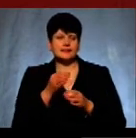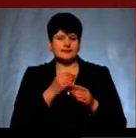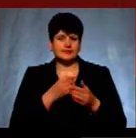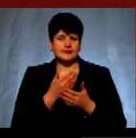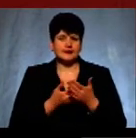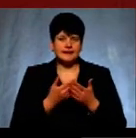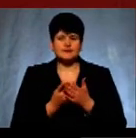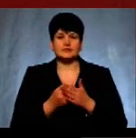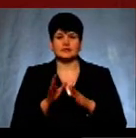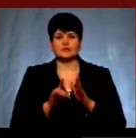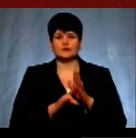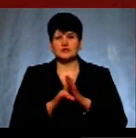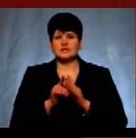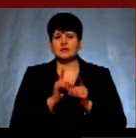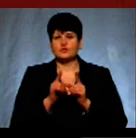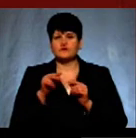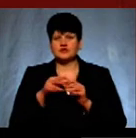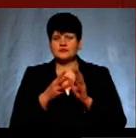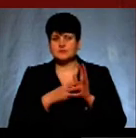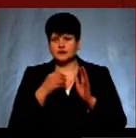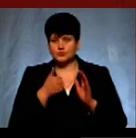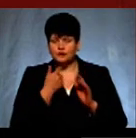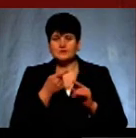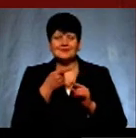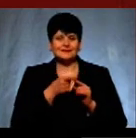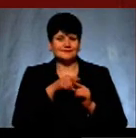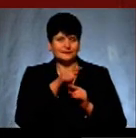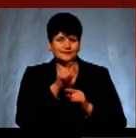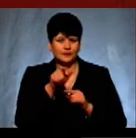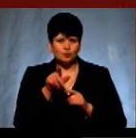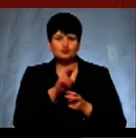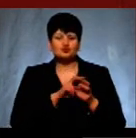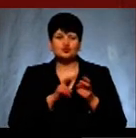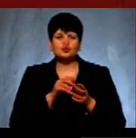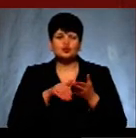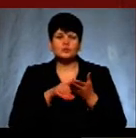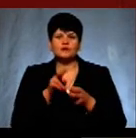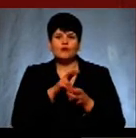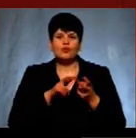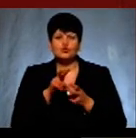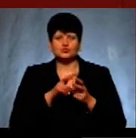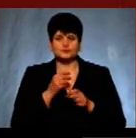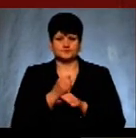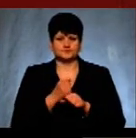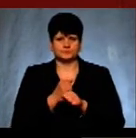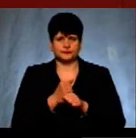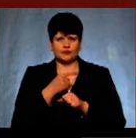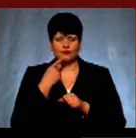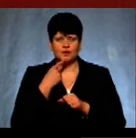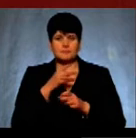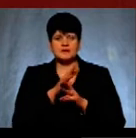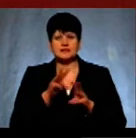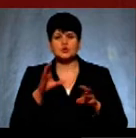у 2018 році, кар'єрні радники допомагатимуть у пошуку перспективних вакансій, повідомляє Міністерство